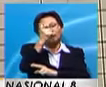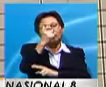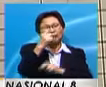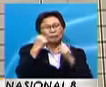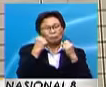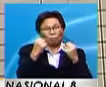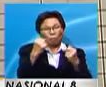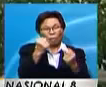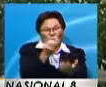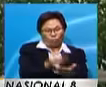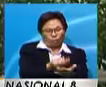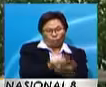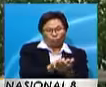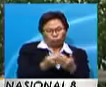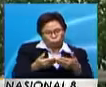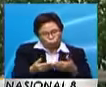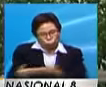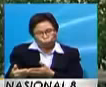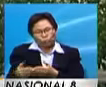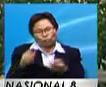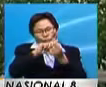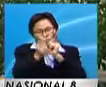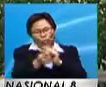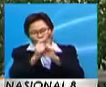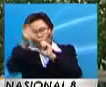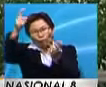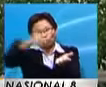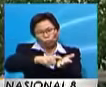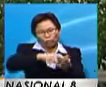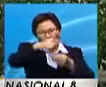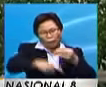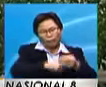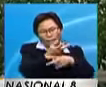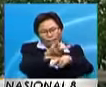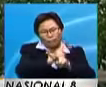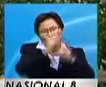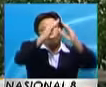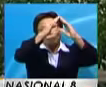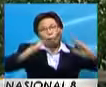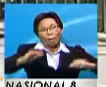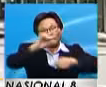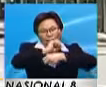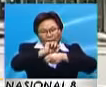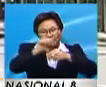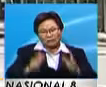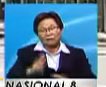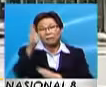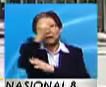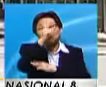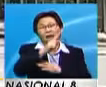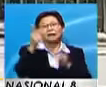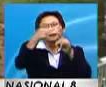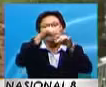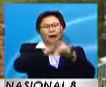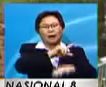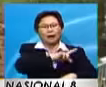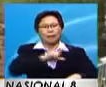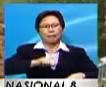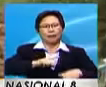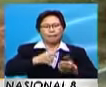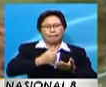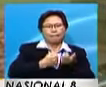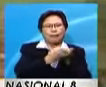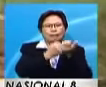pengukuhan fiskal yang berterusan dan pindahan sebagai hutang berkaitan skim pinjaman Perumahan penjawat awam kepada lembaga pembiayaan